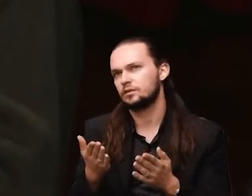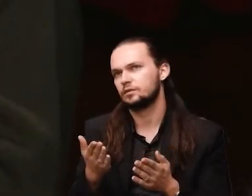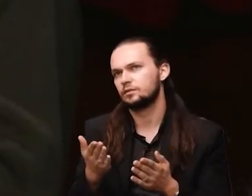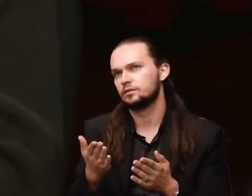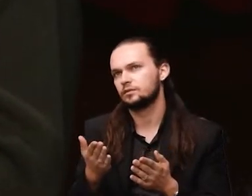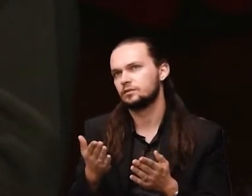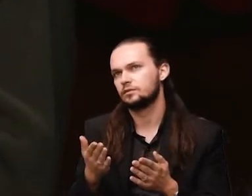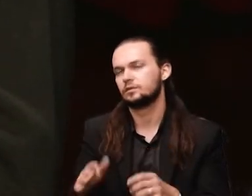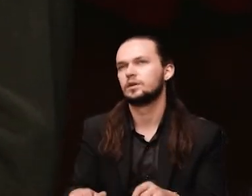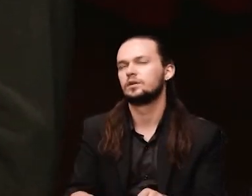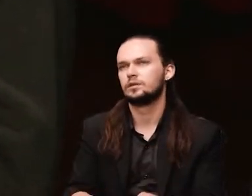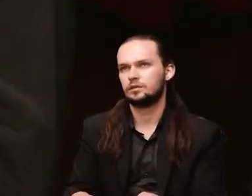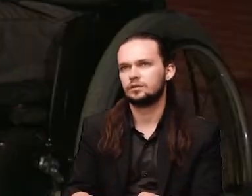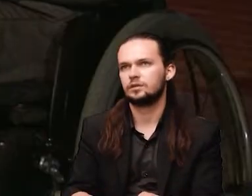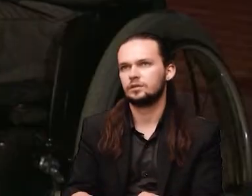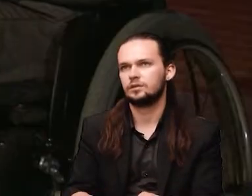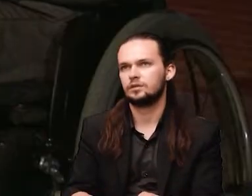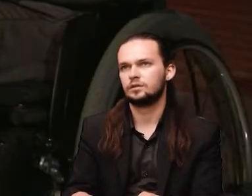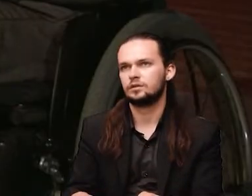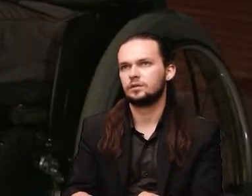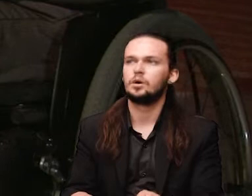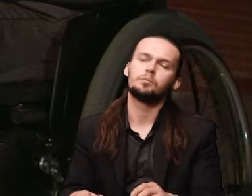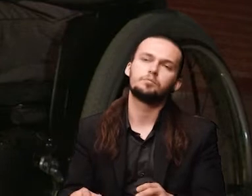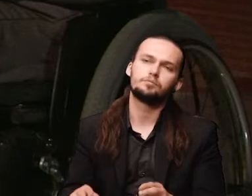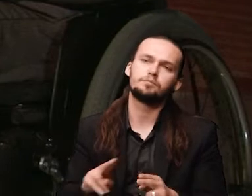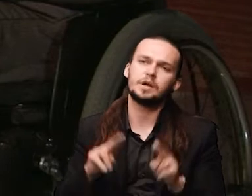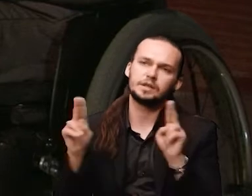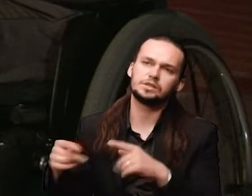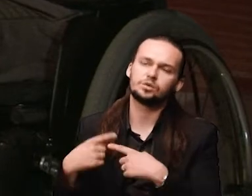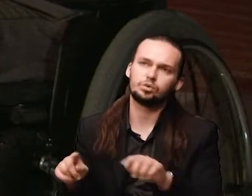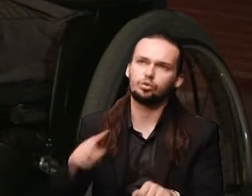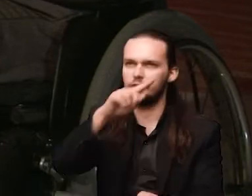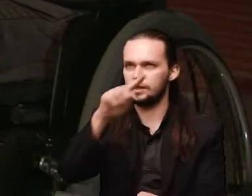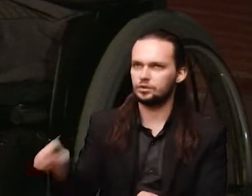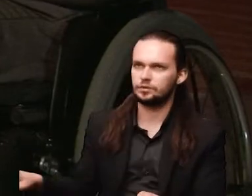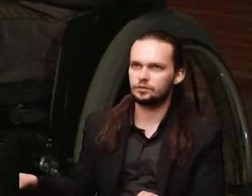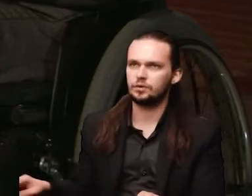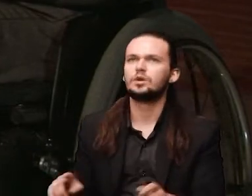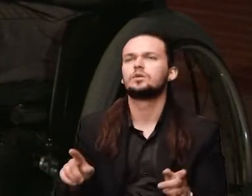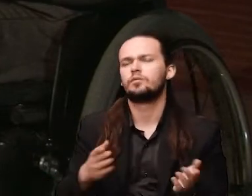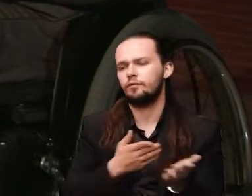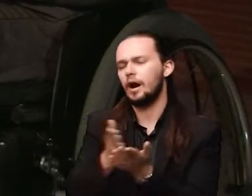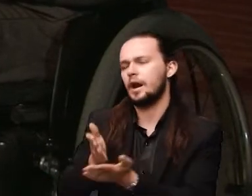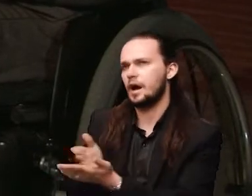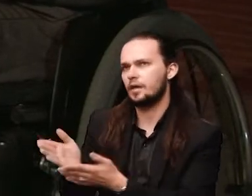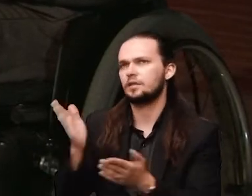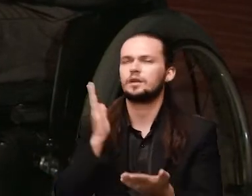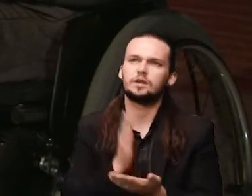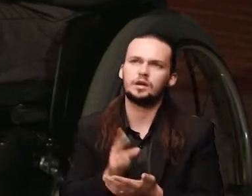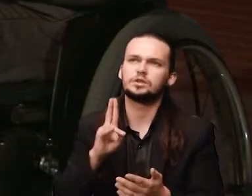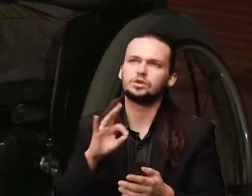не радиусу, а именно уже сегментам, и, может быть, перейти на другую линию. это тоже какие-то варианты, которые можно к